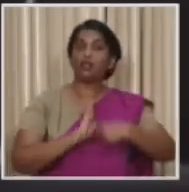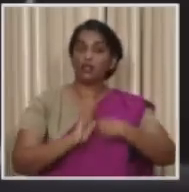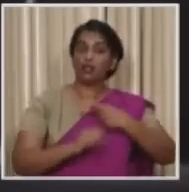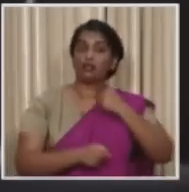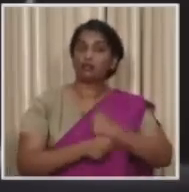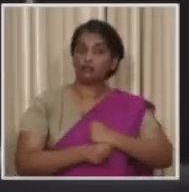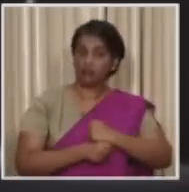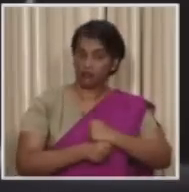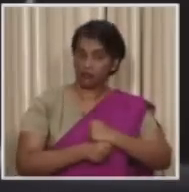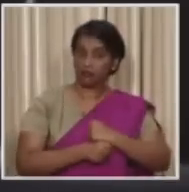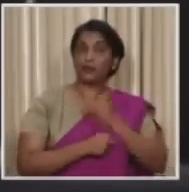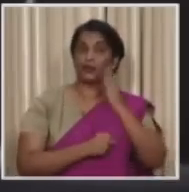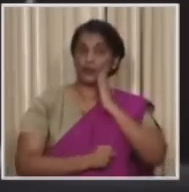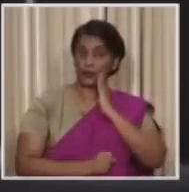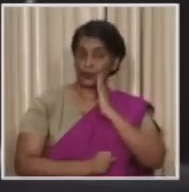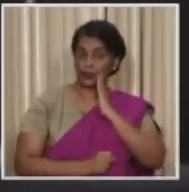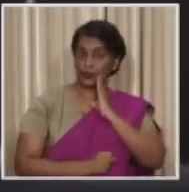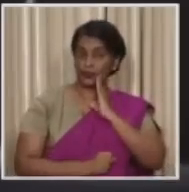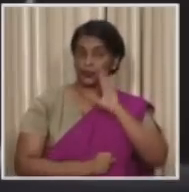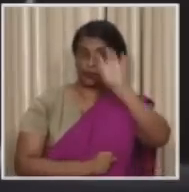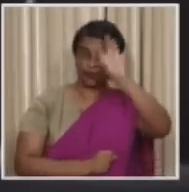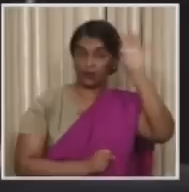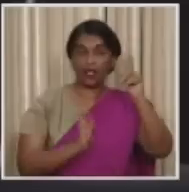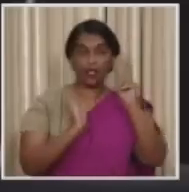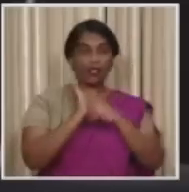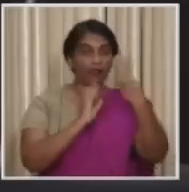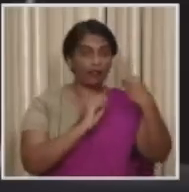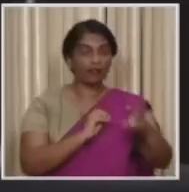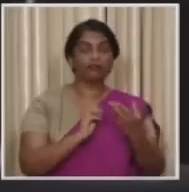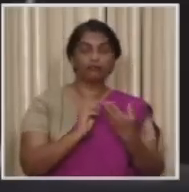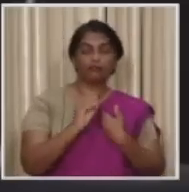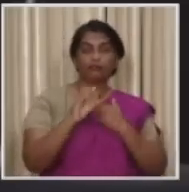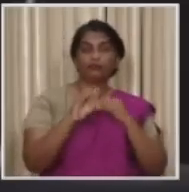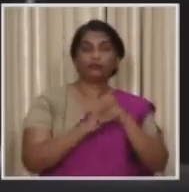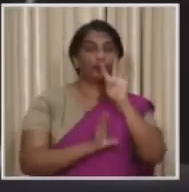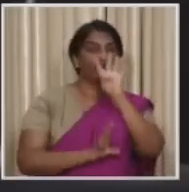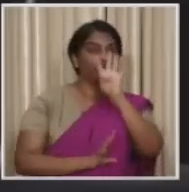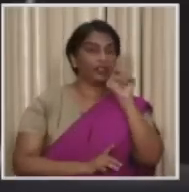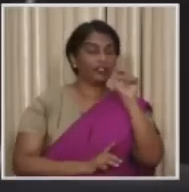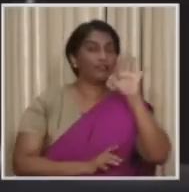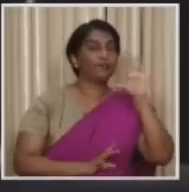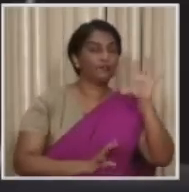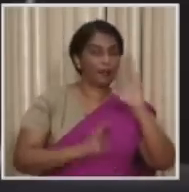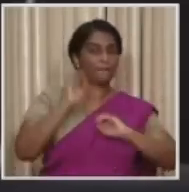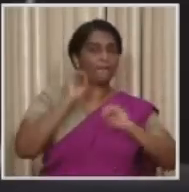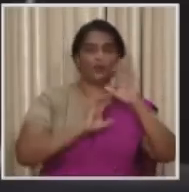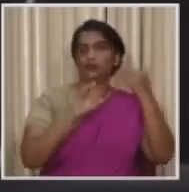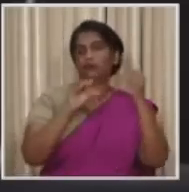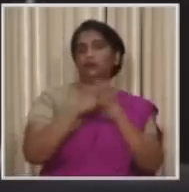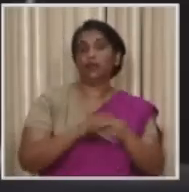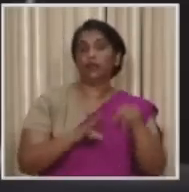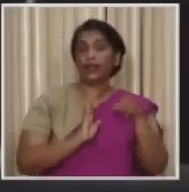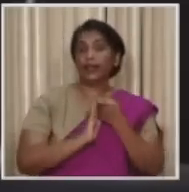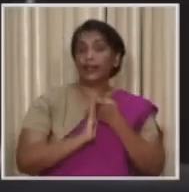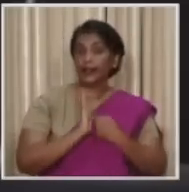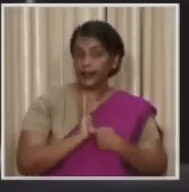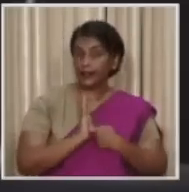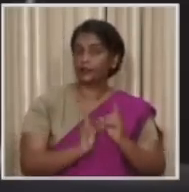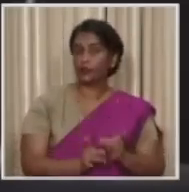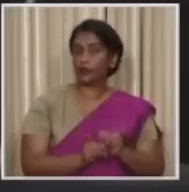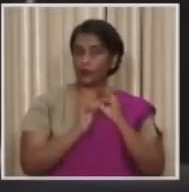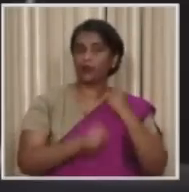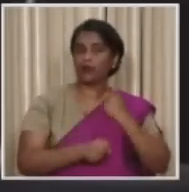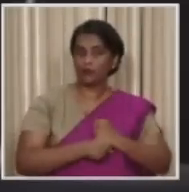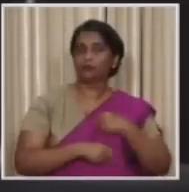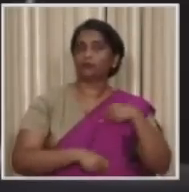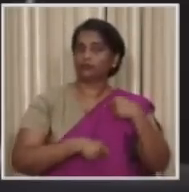ආණ්ඩුව විදේශ ණය සඳහා අපවෙන ප්‍රමාණය 4.5% ගේන්න ඕනේ. ඒ නීතිය දිගටම ඊට පස්සේ එන ආණ්ඩු